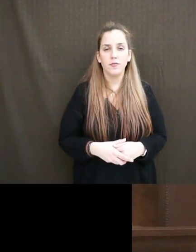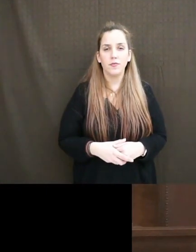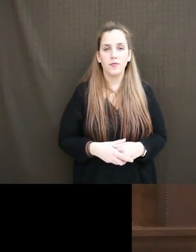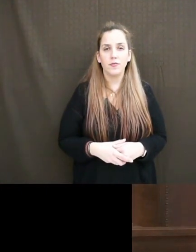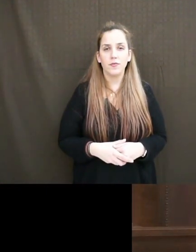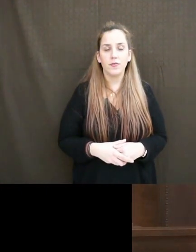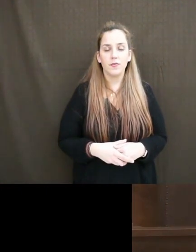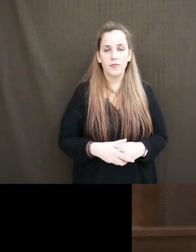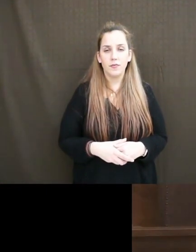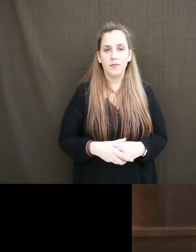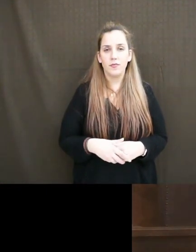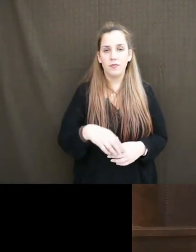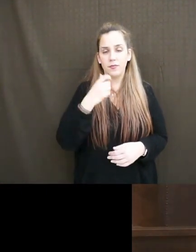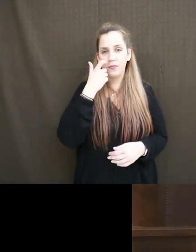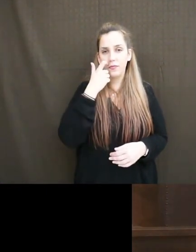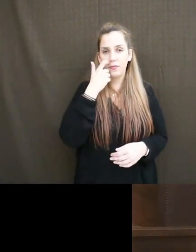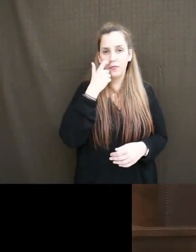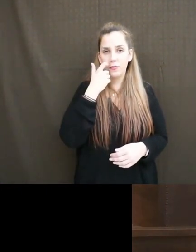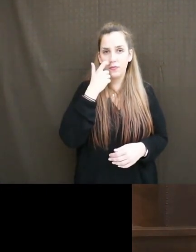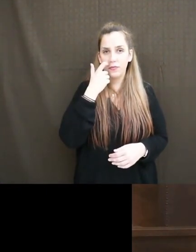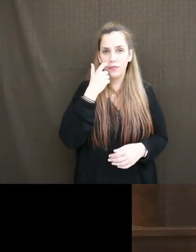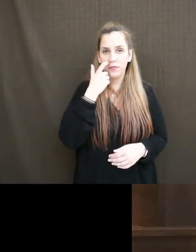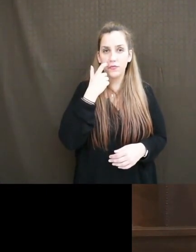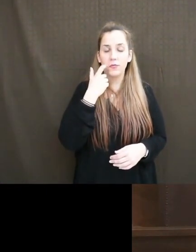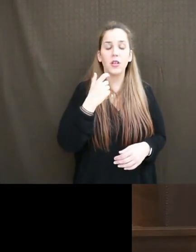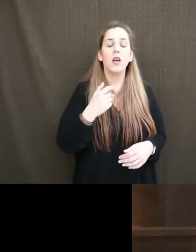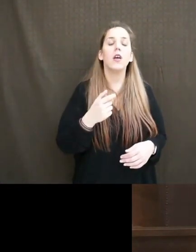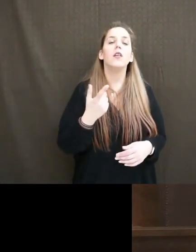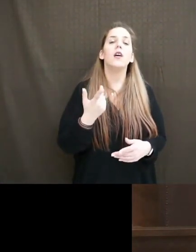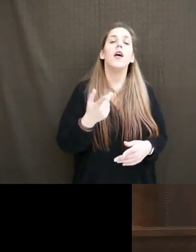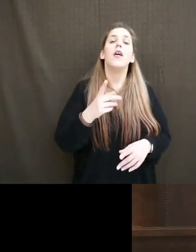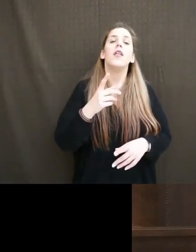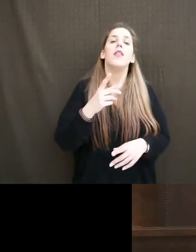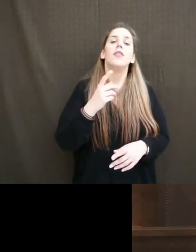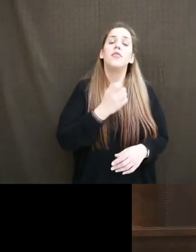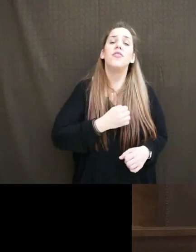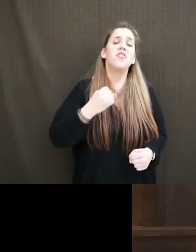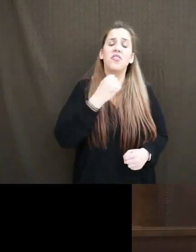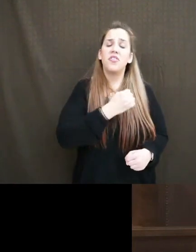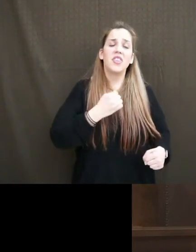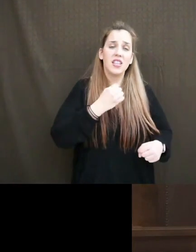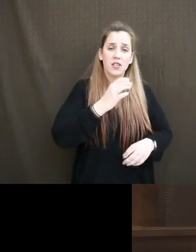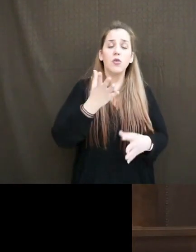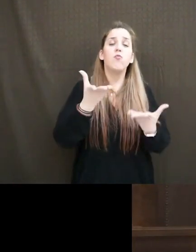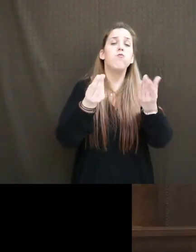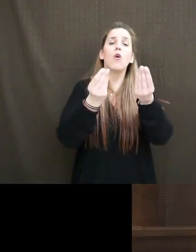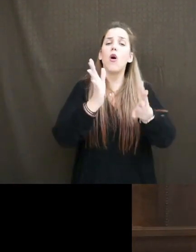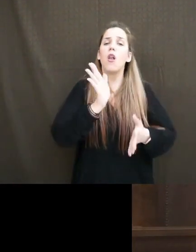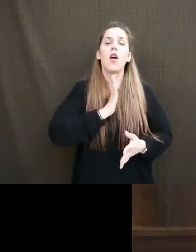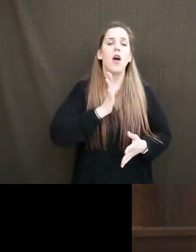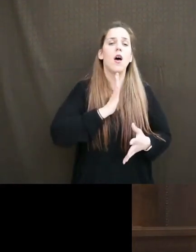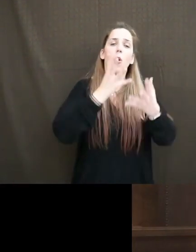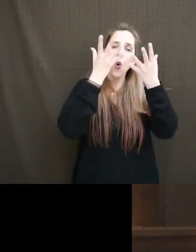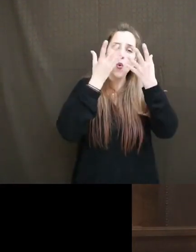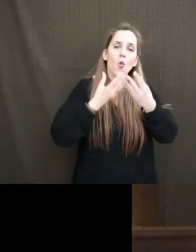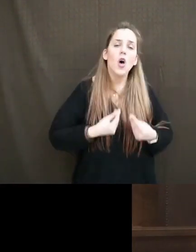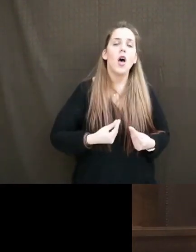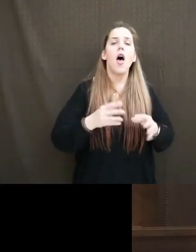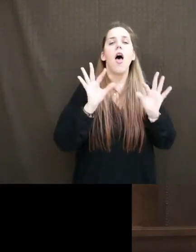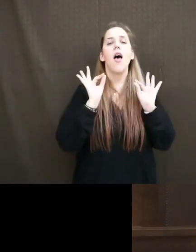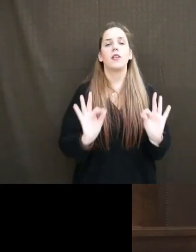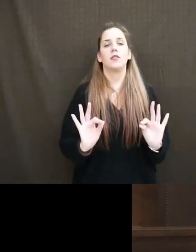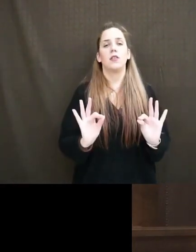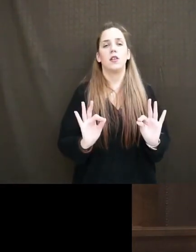να το διατηρήσεις, που θα στραμπουλήξεις την αλήθεια, θα διαστρεβλώσεις την αλήθεια και θα γυραγωγήσεις